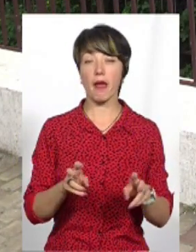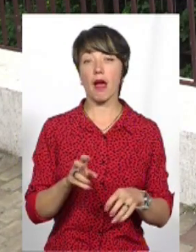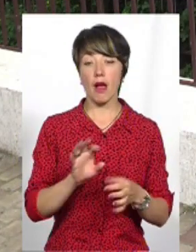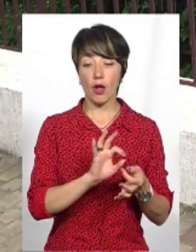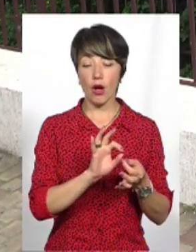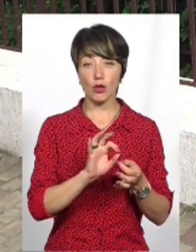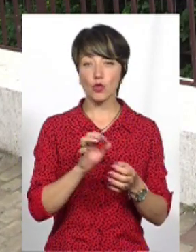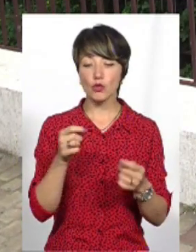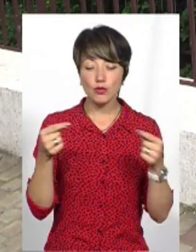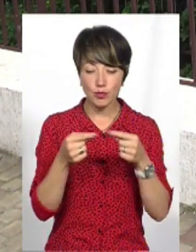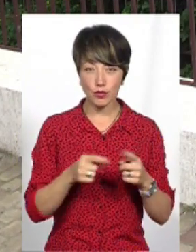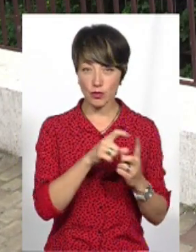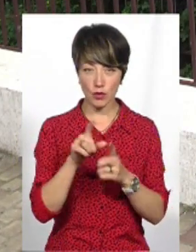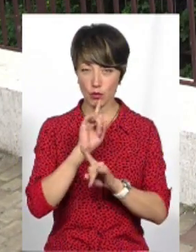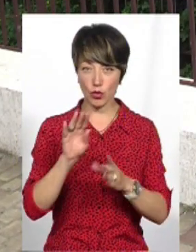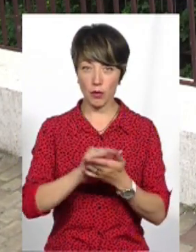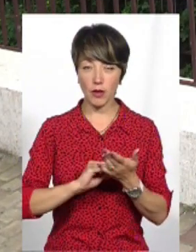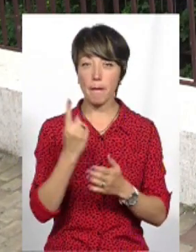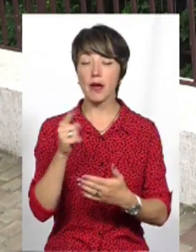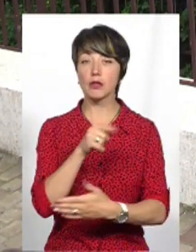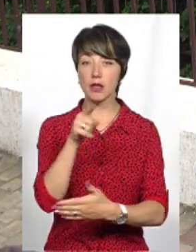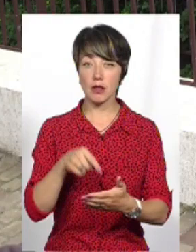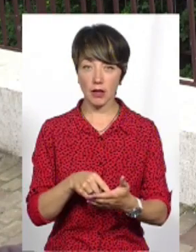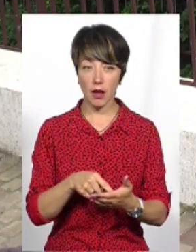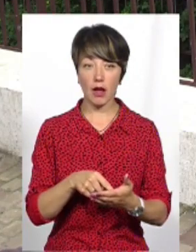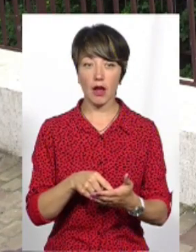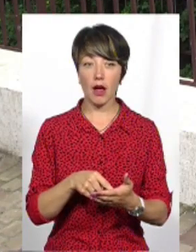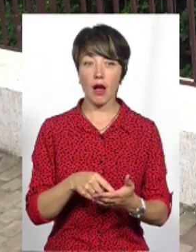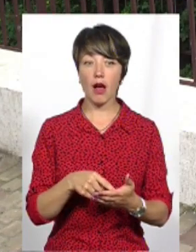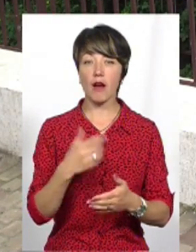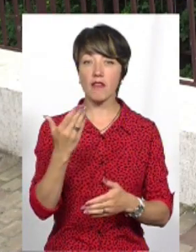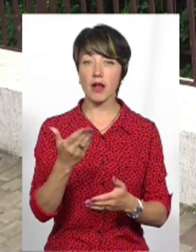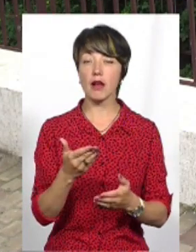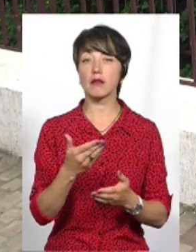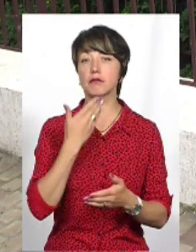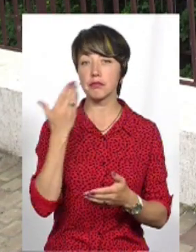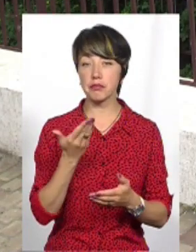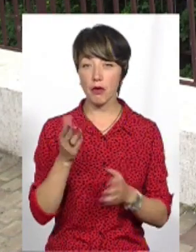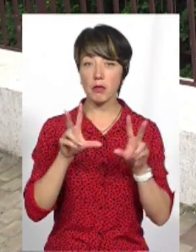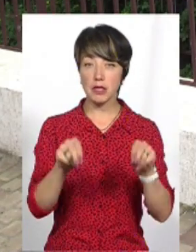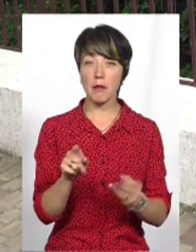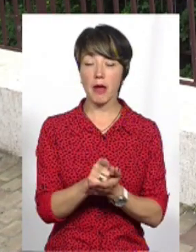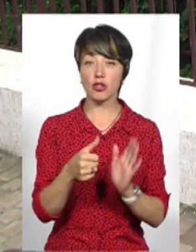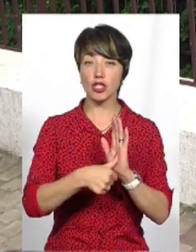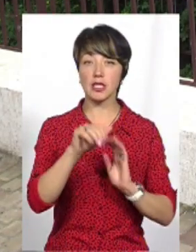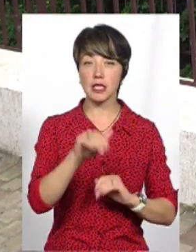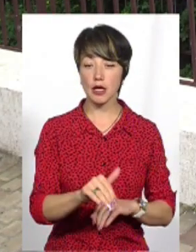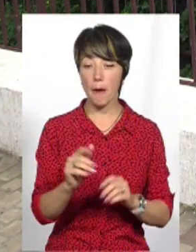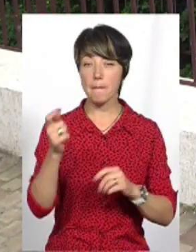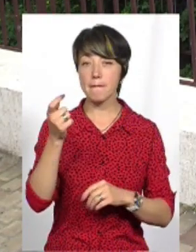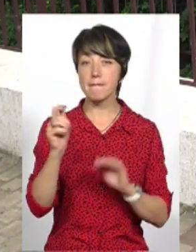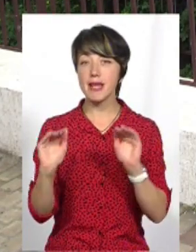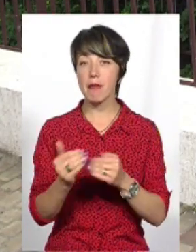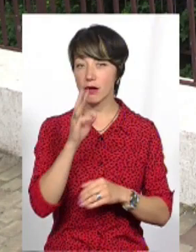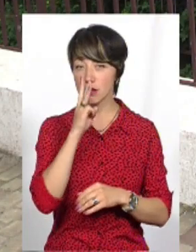Що хочеться запитати? Перше, вона декларує буквально першим же реченням пенсію не менше 6 тисяч гривень, мінімальну зарплату